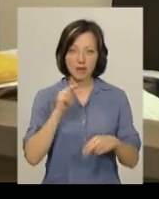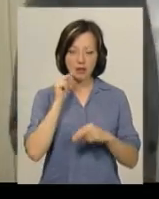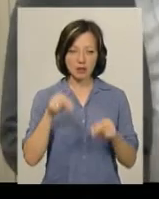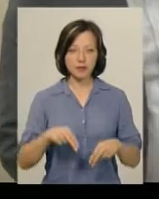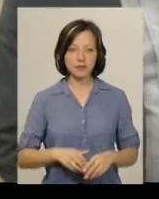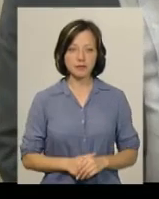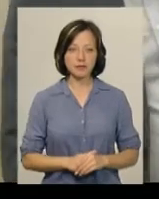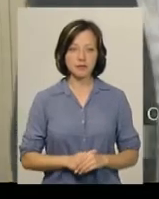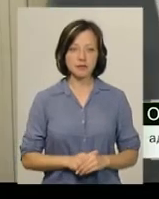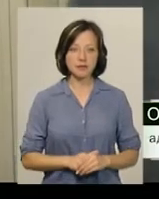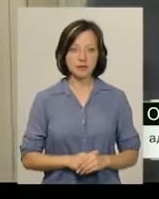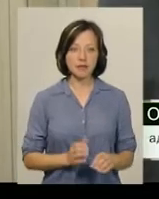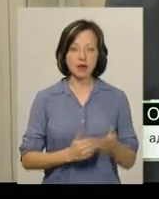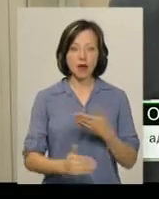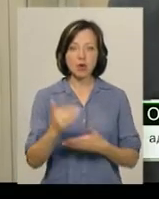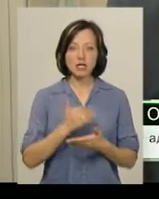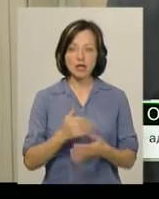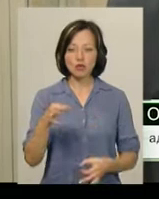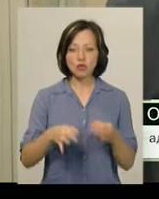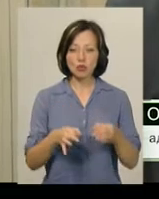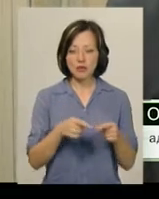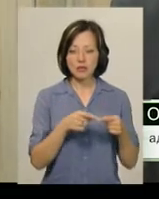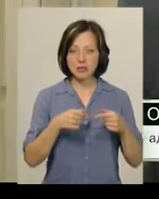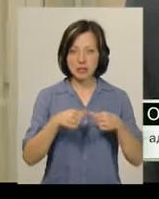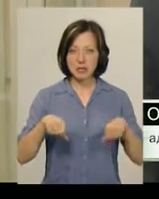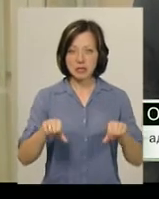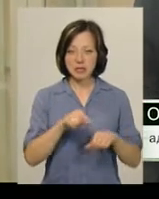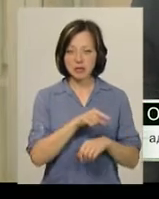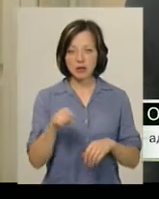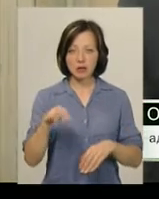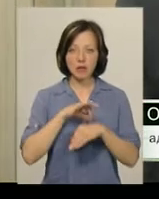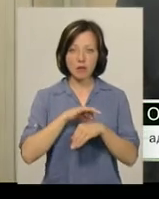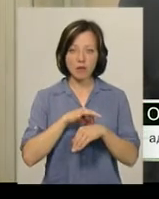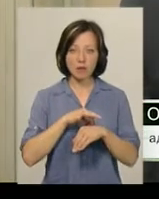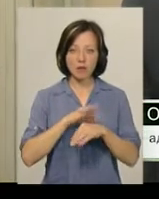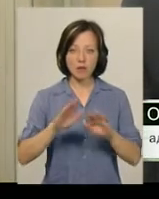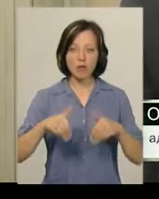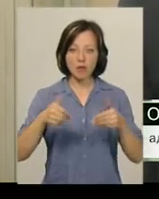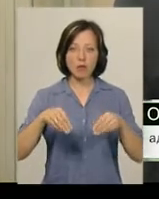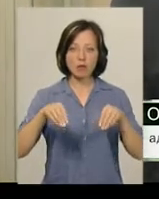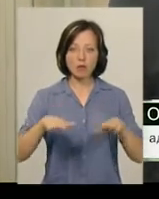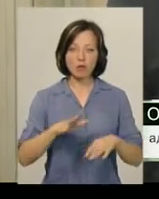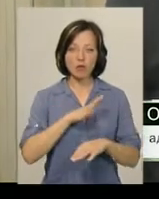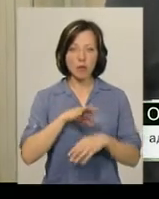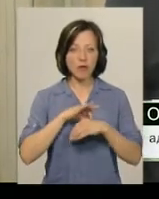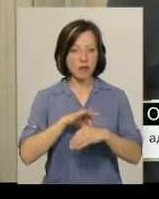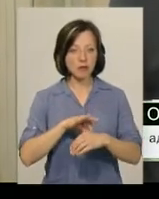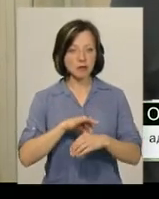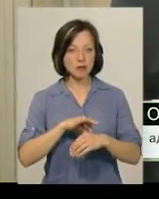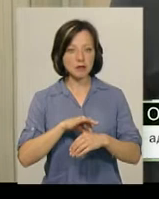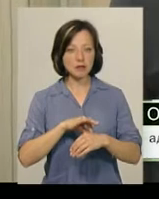вини. «Останнє судове засідання, за розглядом якого виносилася постанова, було проведено